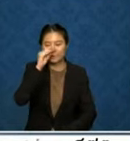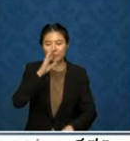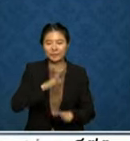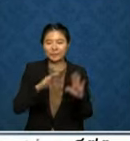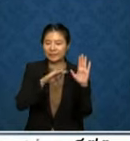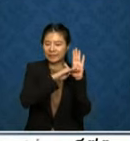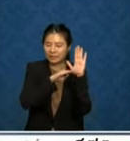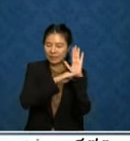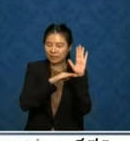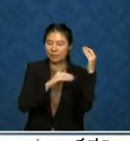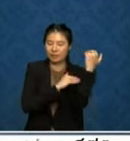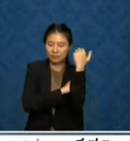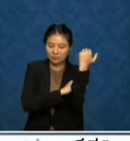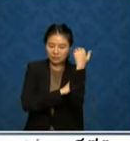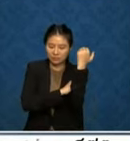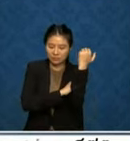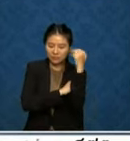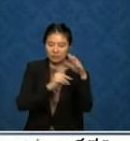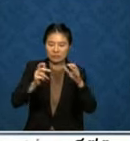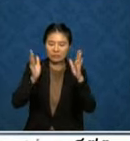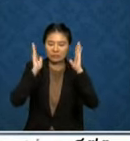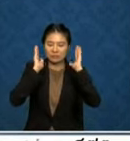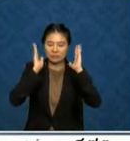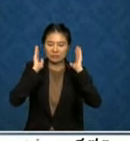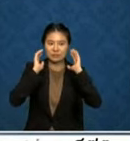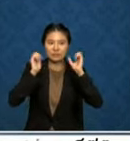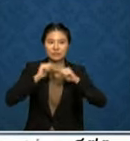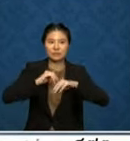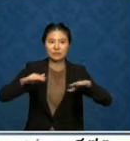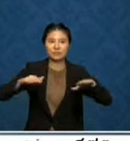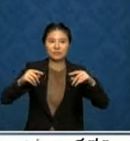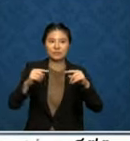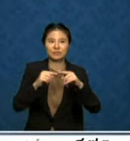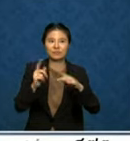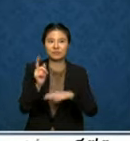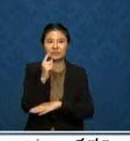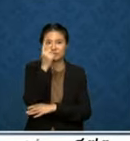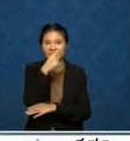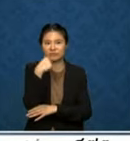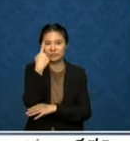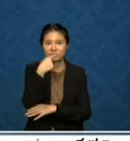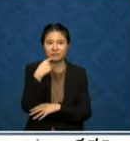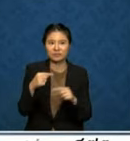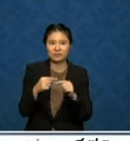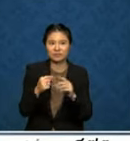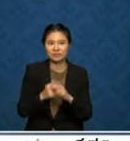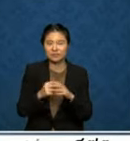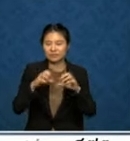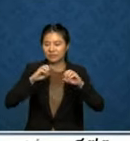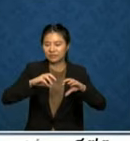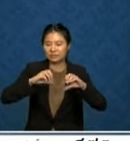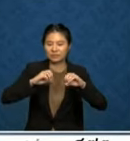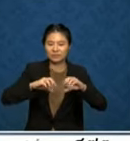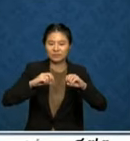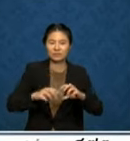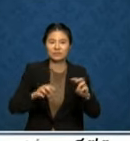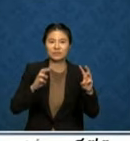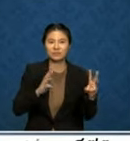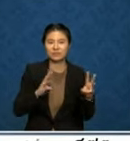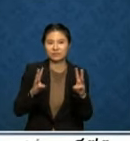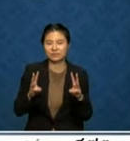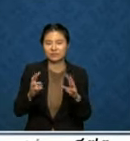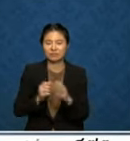บ่ายๆค่ำๆก็ตามหลายรายการเนี่ยก็จะมีรายการที่เอาคนนู้นเอาคนนี้มาสอนเรื่องการท